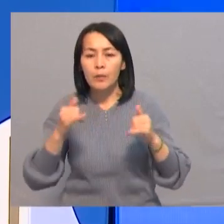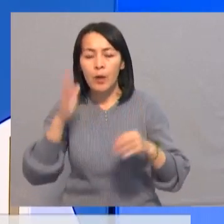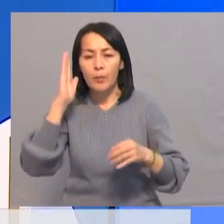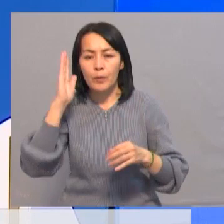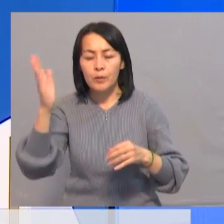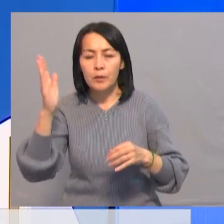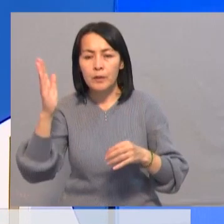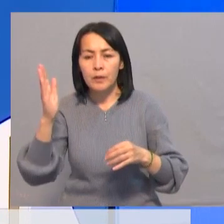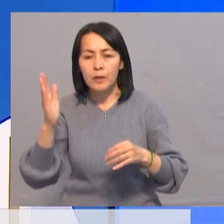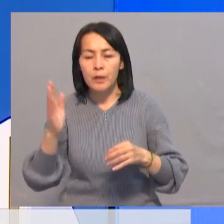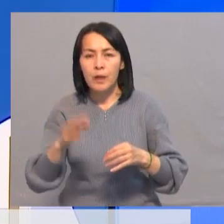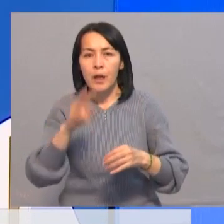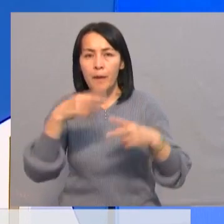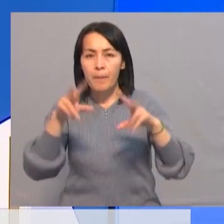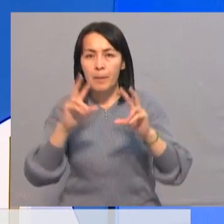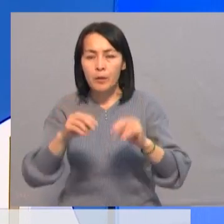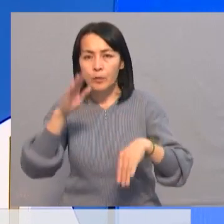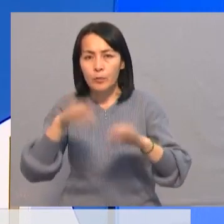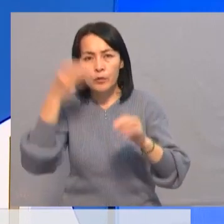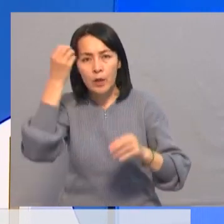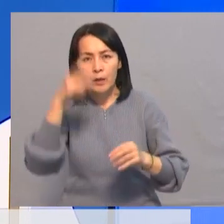болашақта кәсіби маман болуына өте